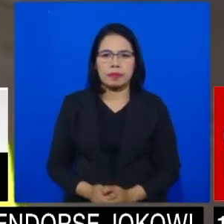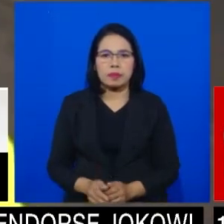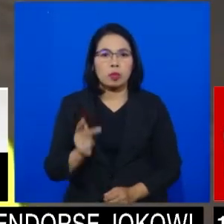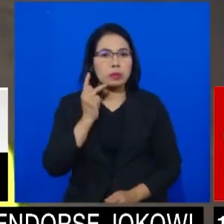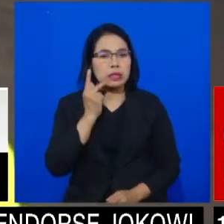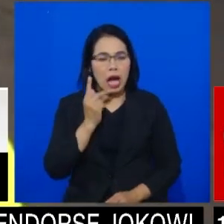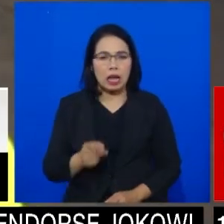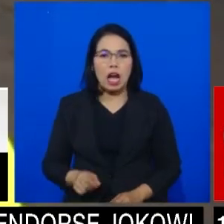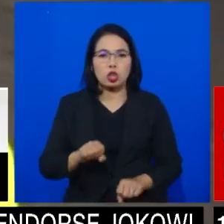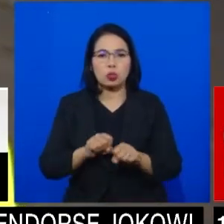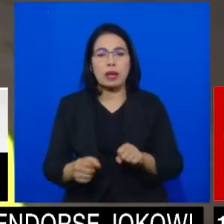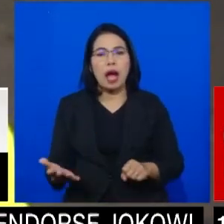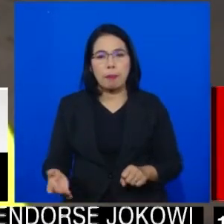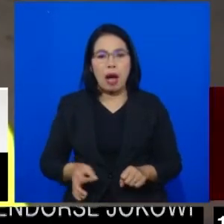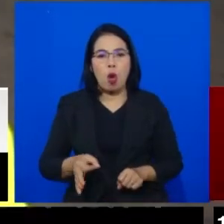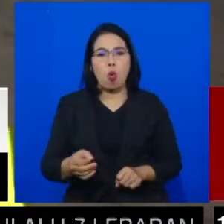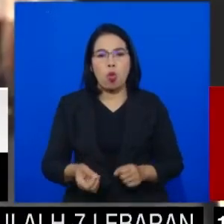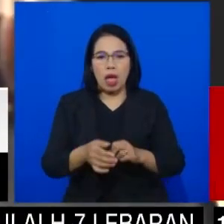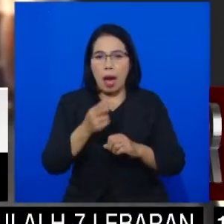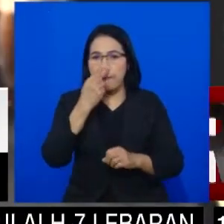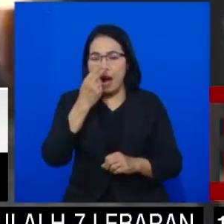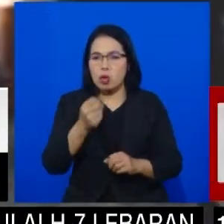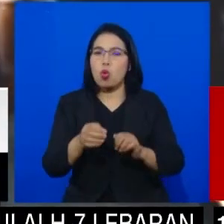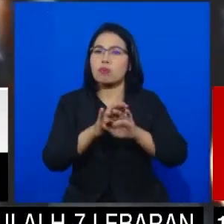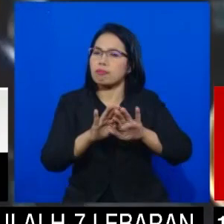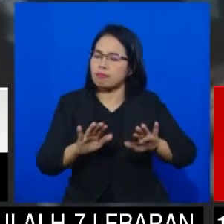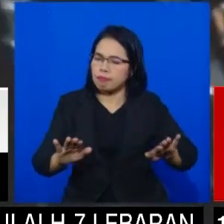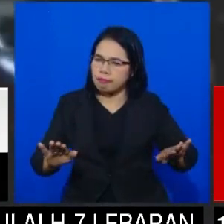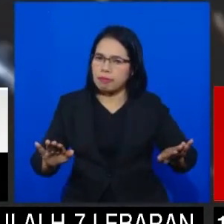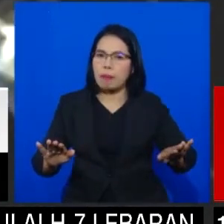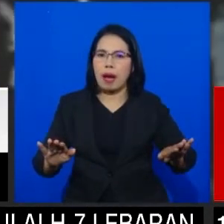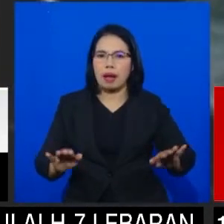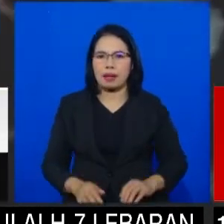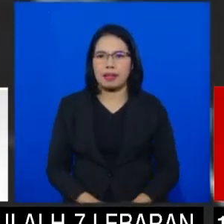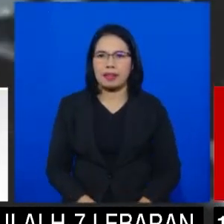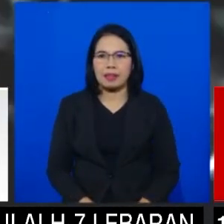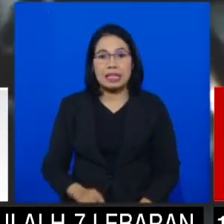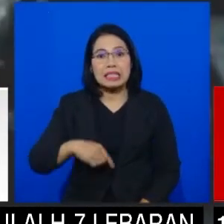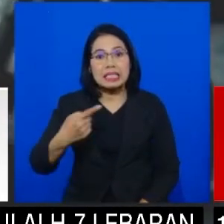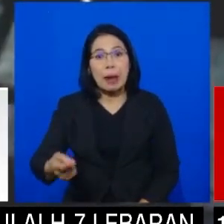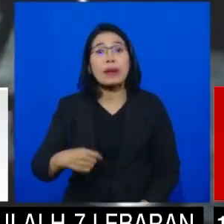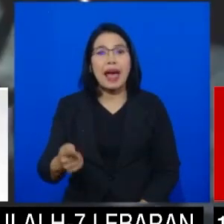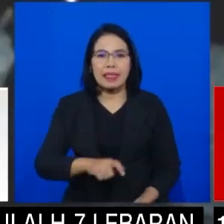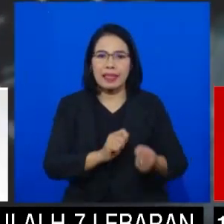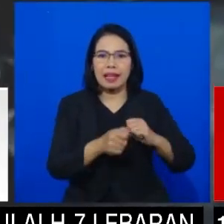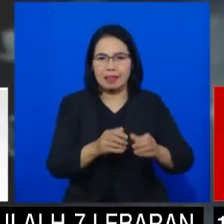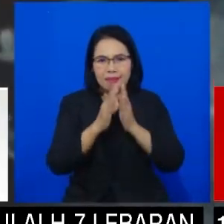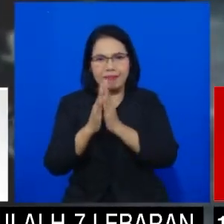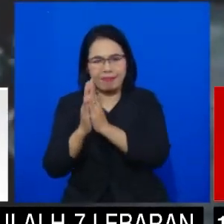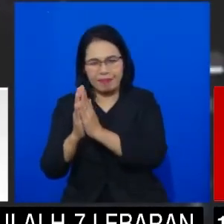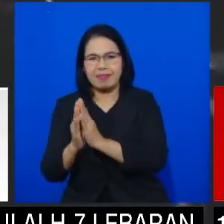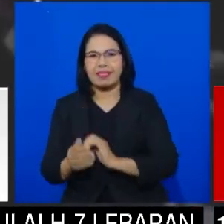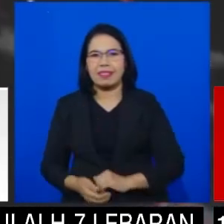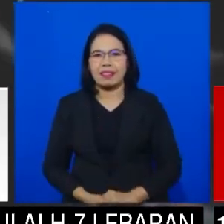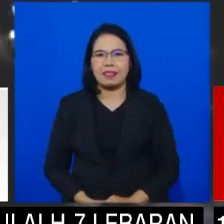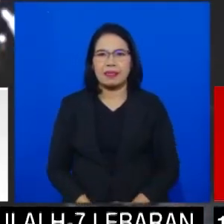konvoi pemicu bentrokan. Razia akan terus dilakukan hingga Idul Fitri mendatang. Tim Liputan CNN Indonesia.